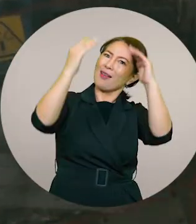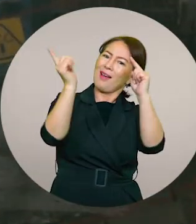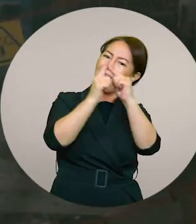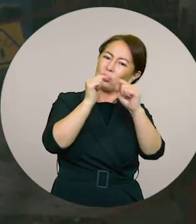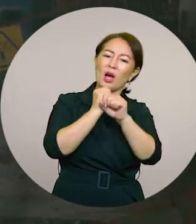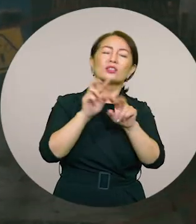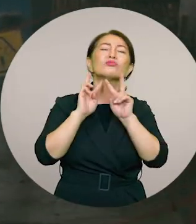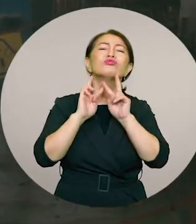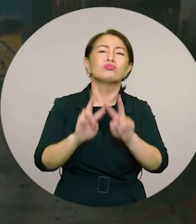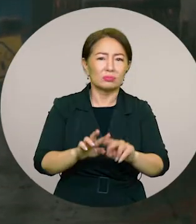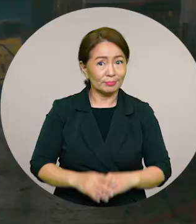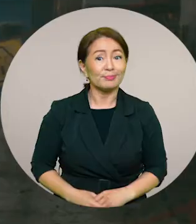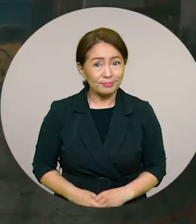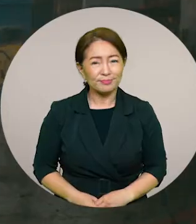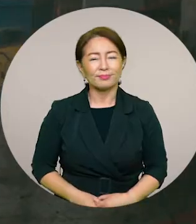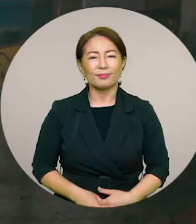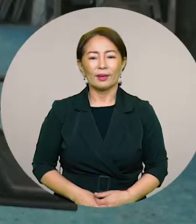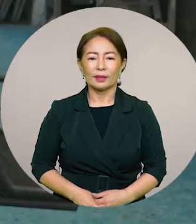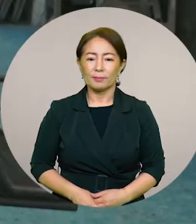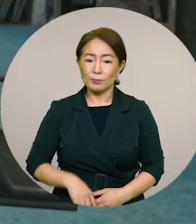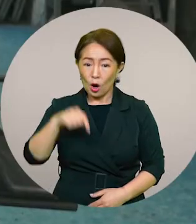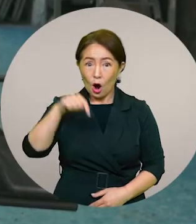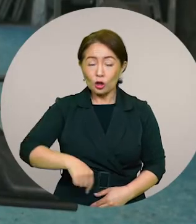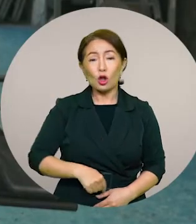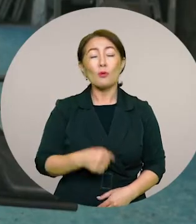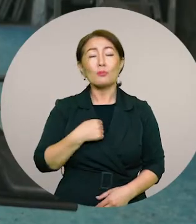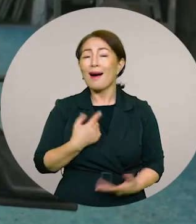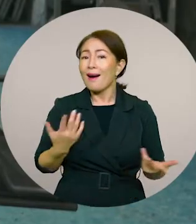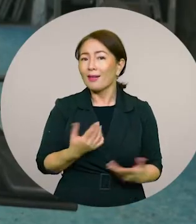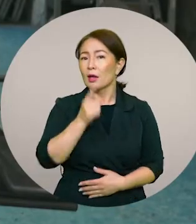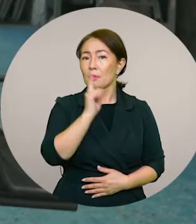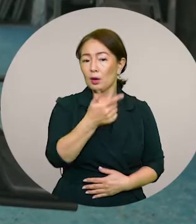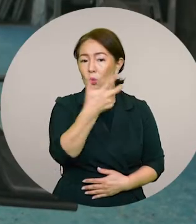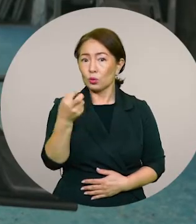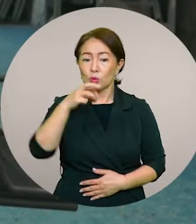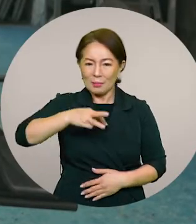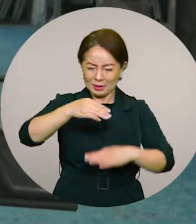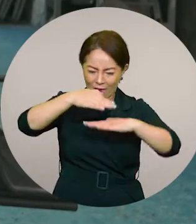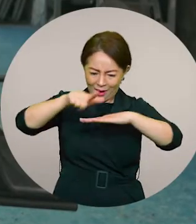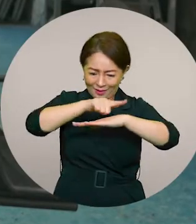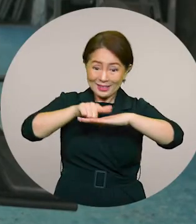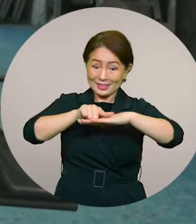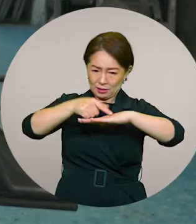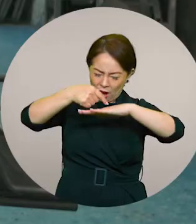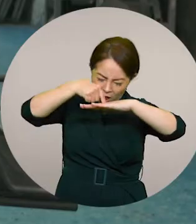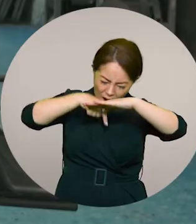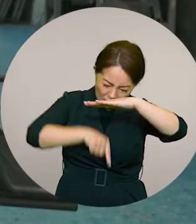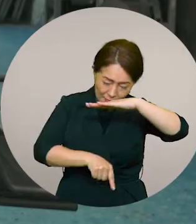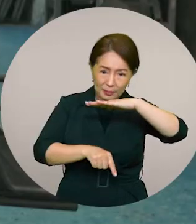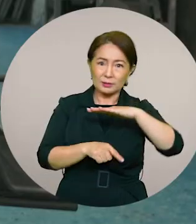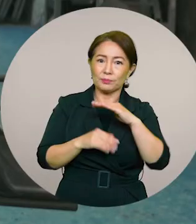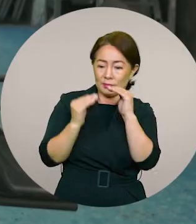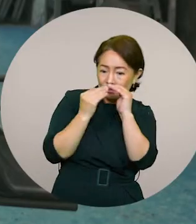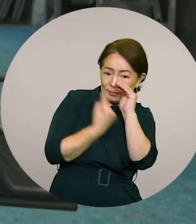ажил үргэлжилж байна. За яг одоо 1300 метрийн гүнд газрын гадаргаас доошогоо хорогдох